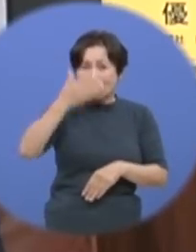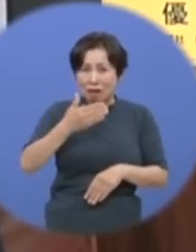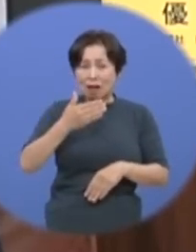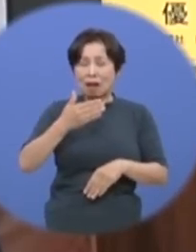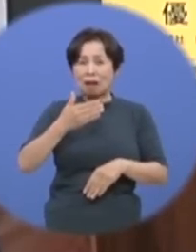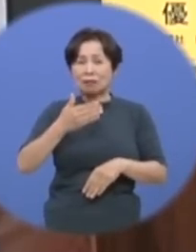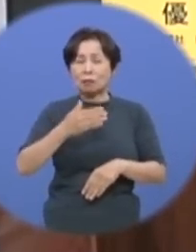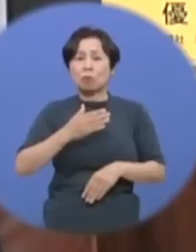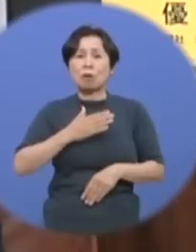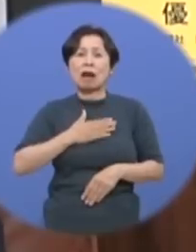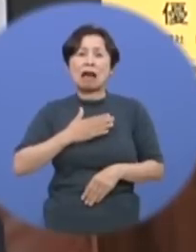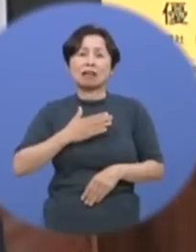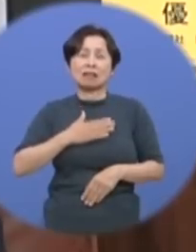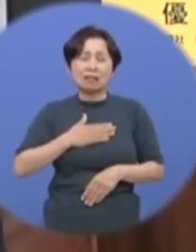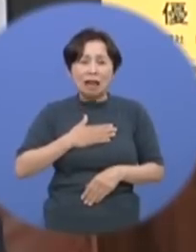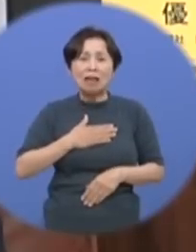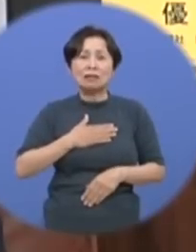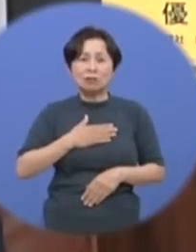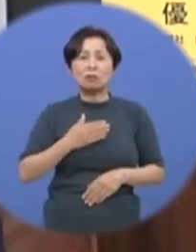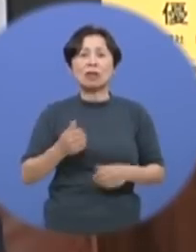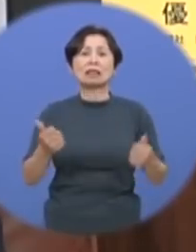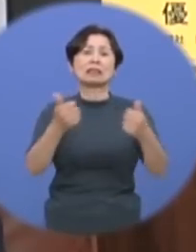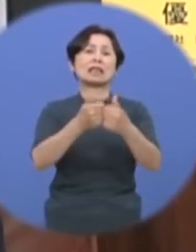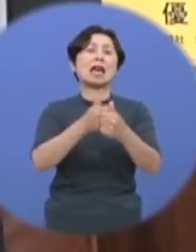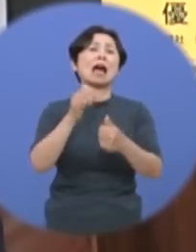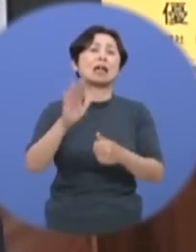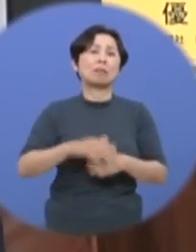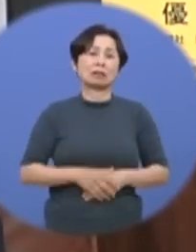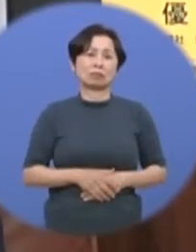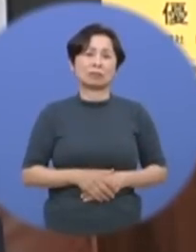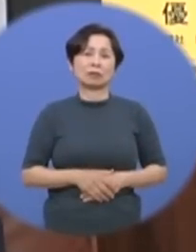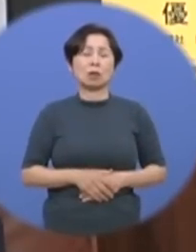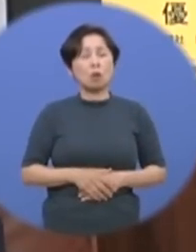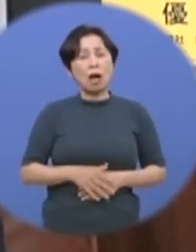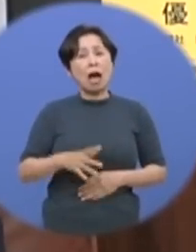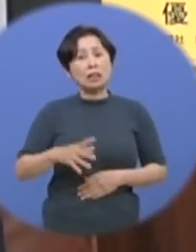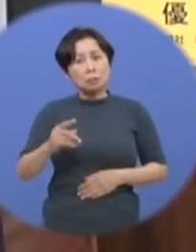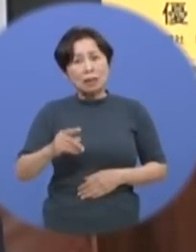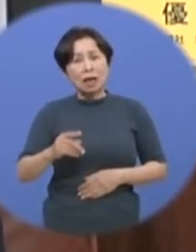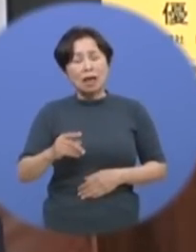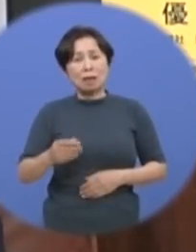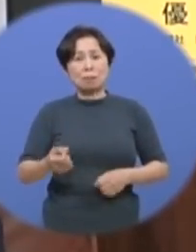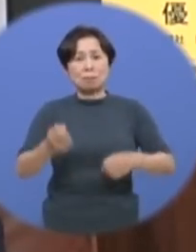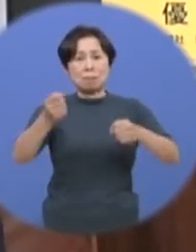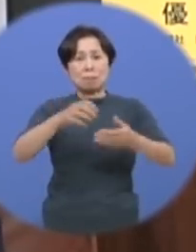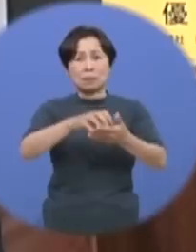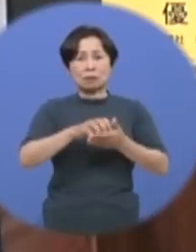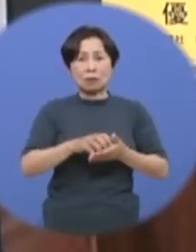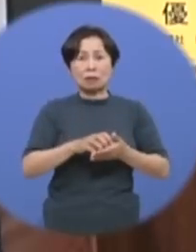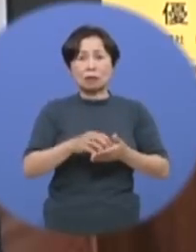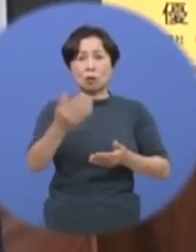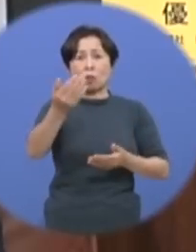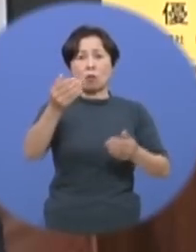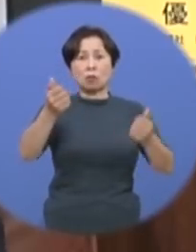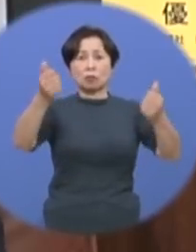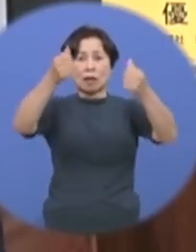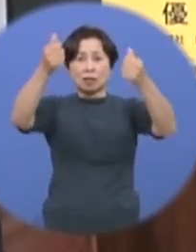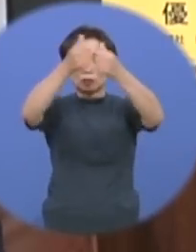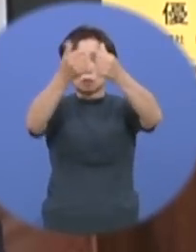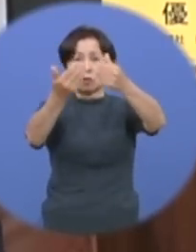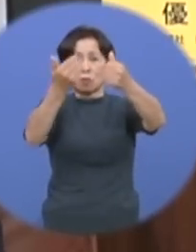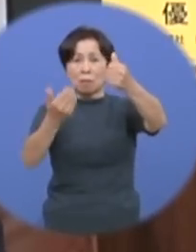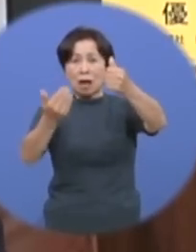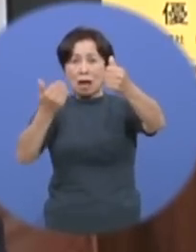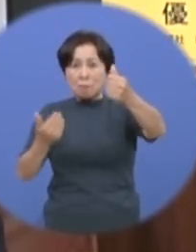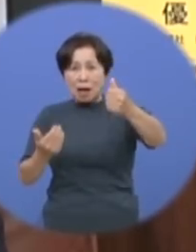試合があるわけですよねそれがあの初めて先発で優勝した時の準々決勝ですねフォア島